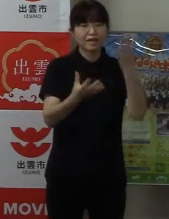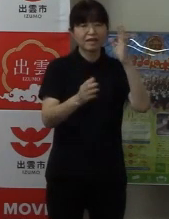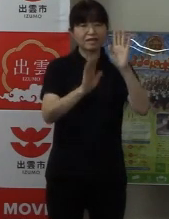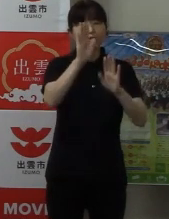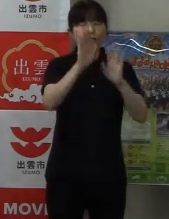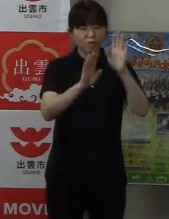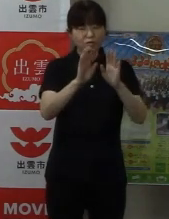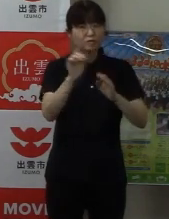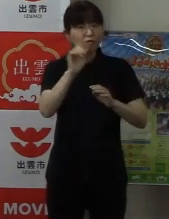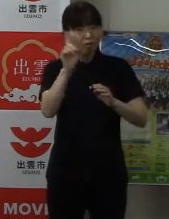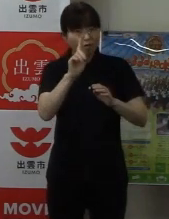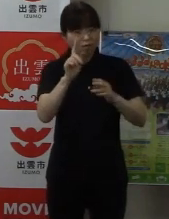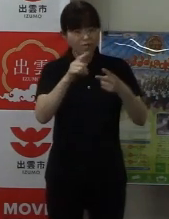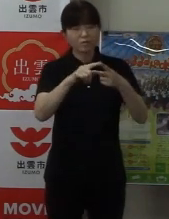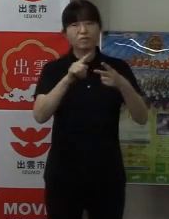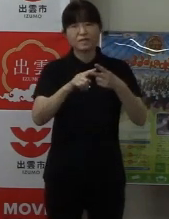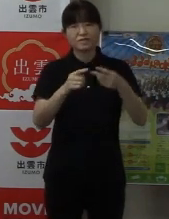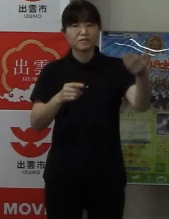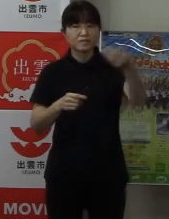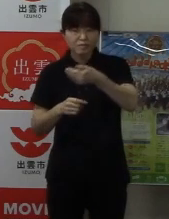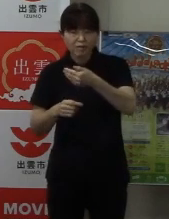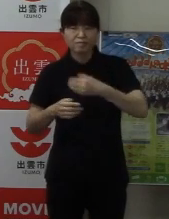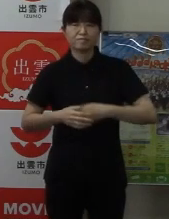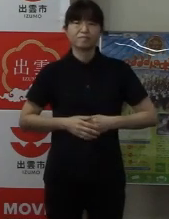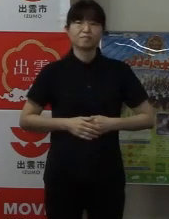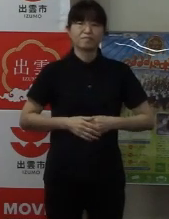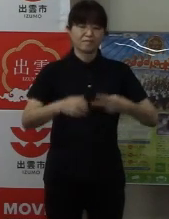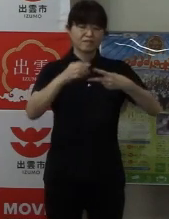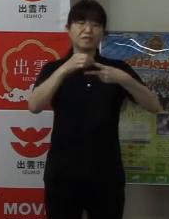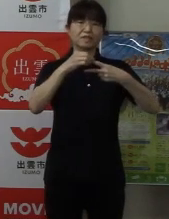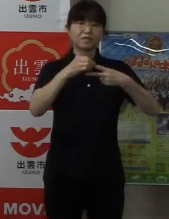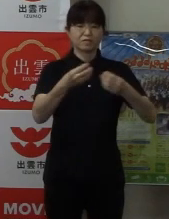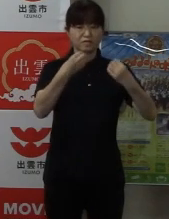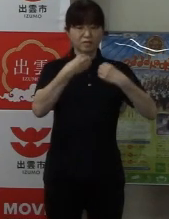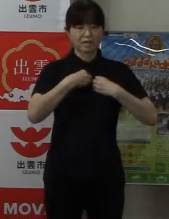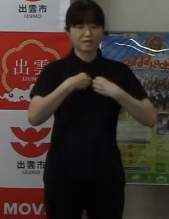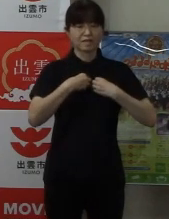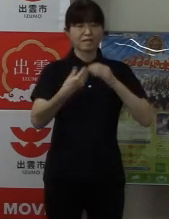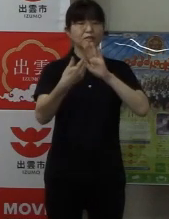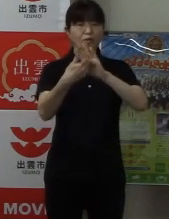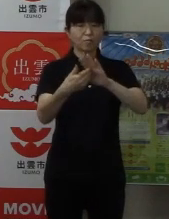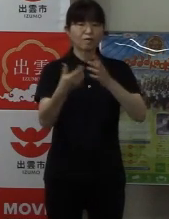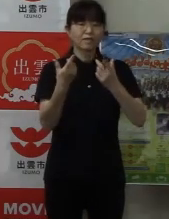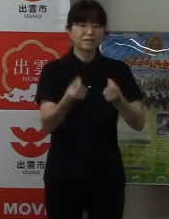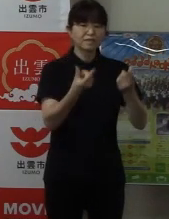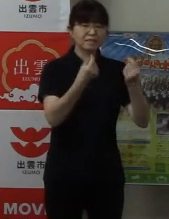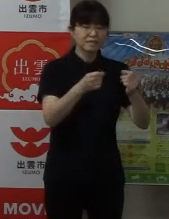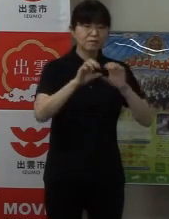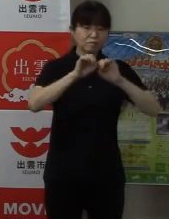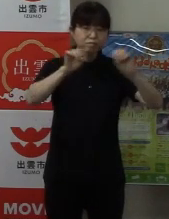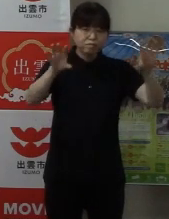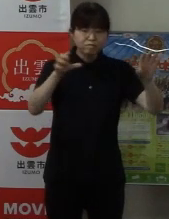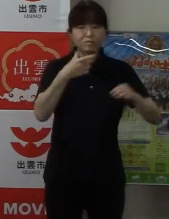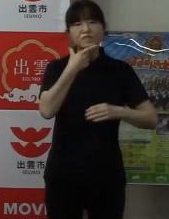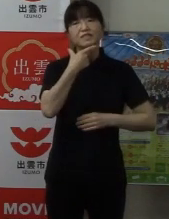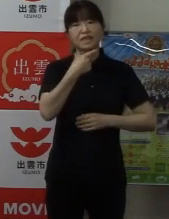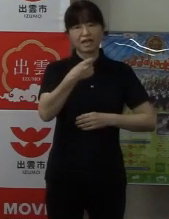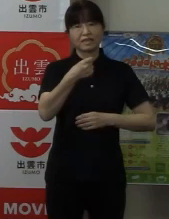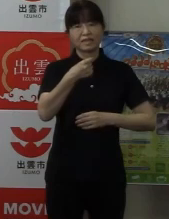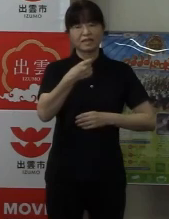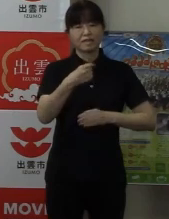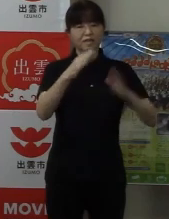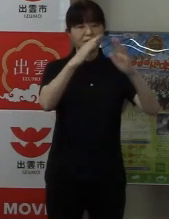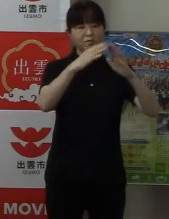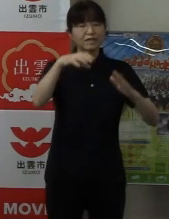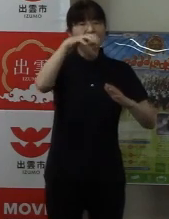い、そこの2点お願いします。 はい、まず感染症対策はしっかりと呼びかけていきたいと思いますし、そのような会場の設営